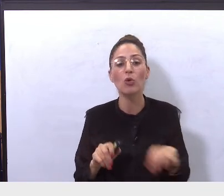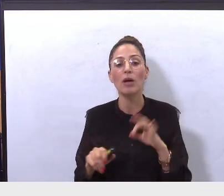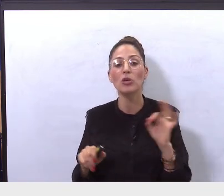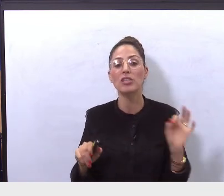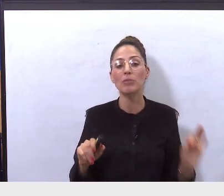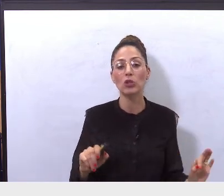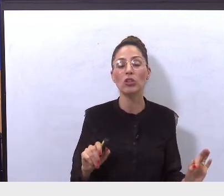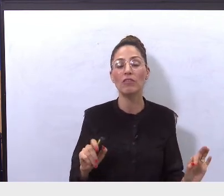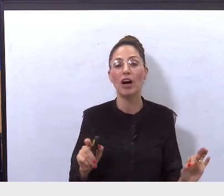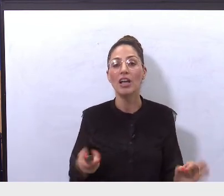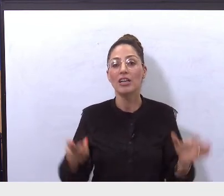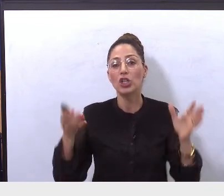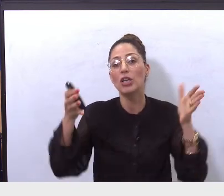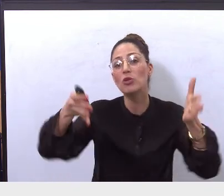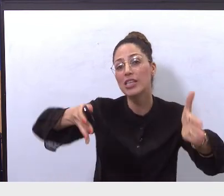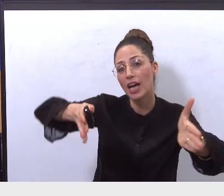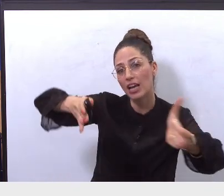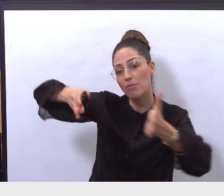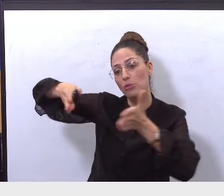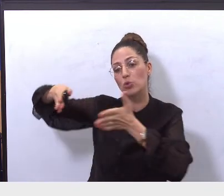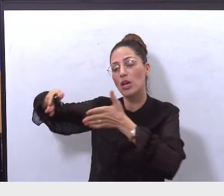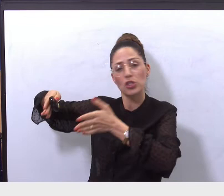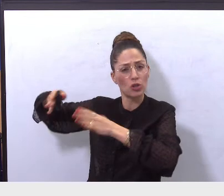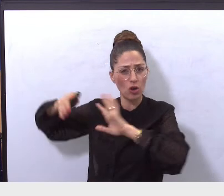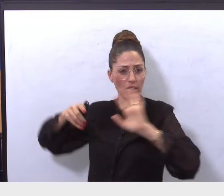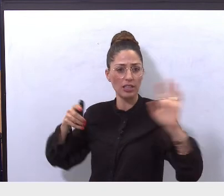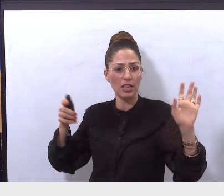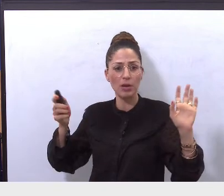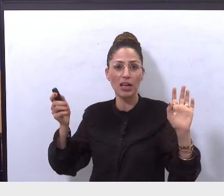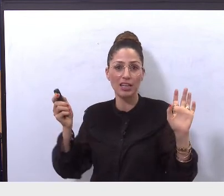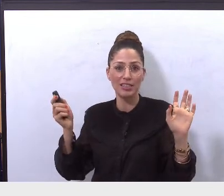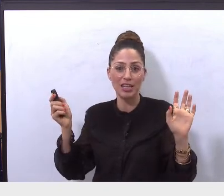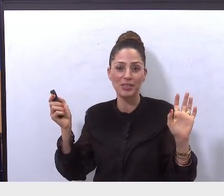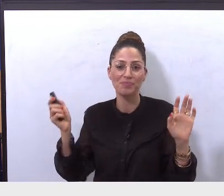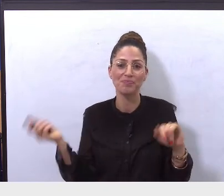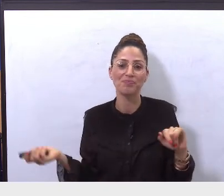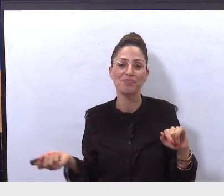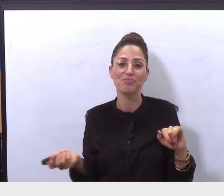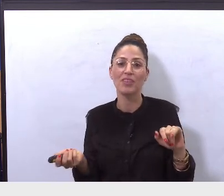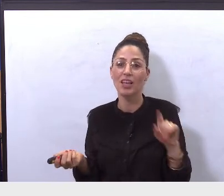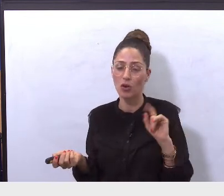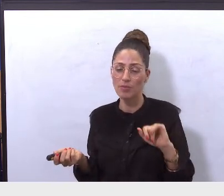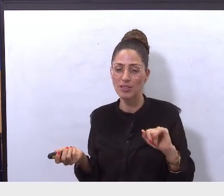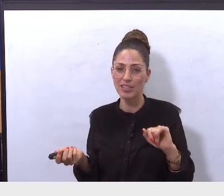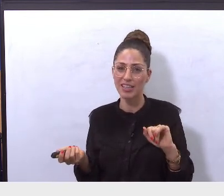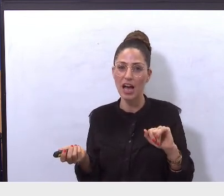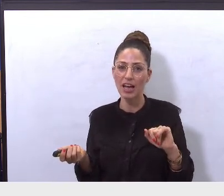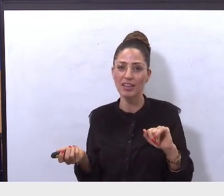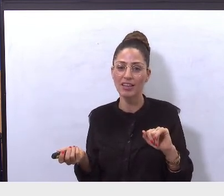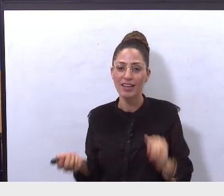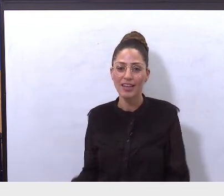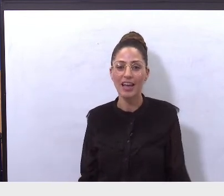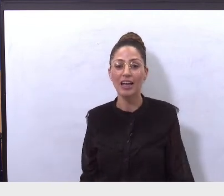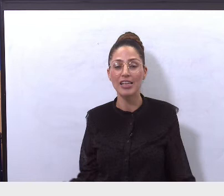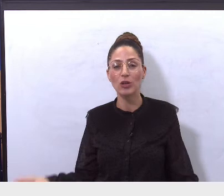חלקים וכולם יוצרים את אותו דבר. כך שאם נוציא חלק מהמשולש, כל אחד יקבל חלק זהה. יכולים לעשות את זה